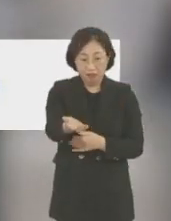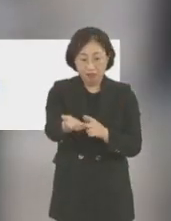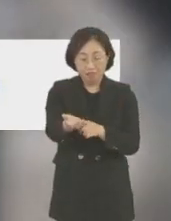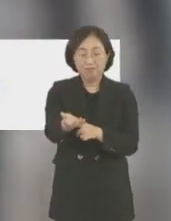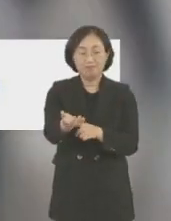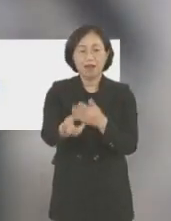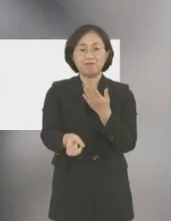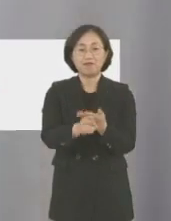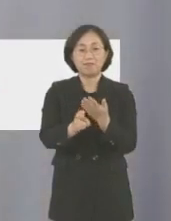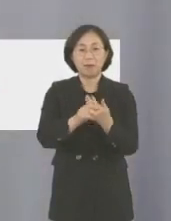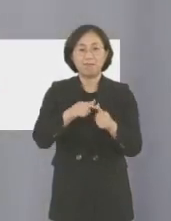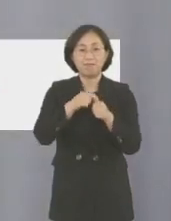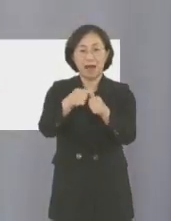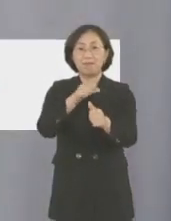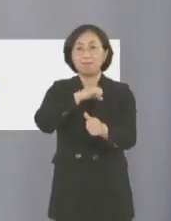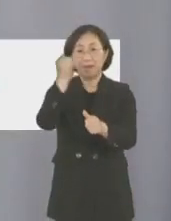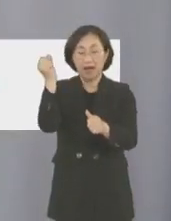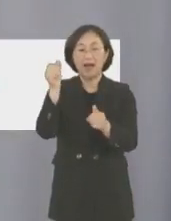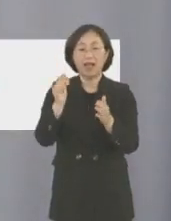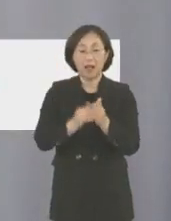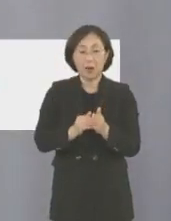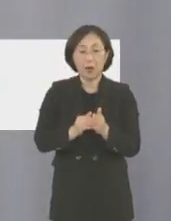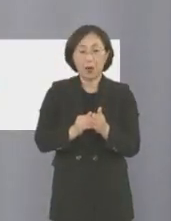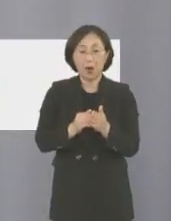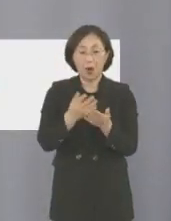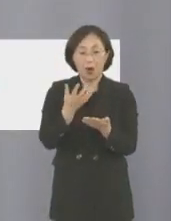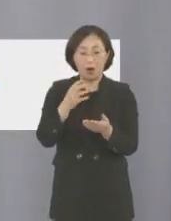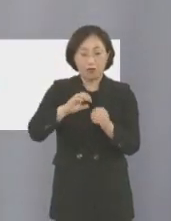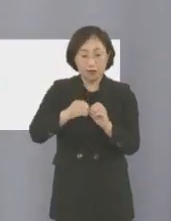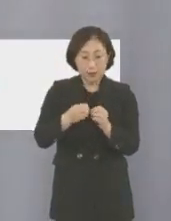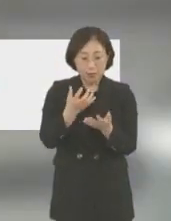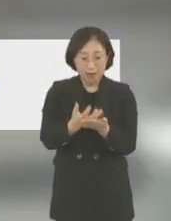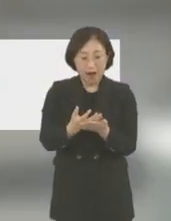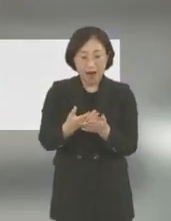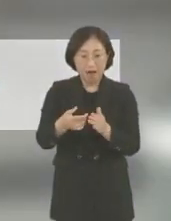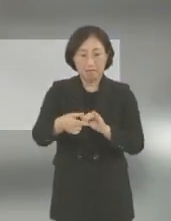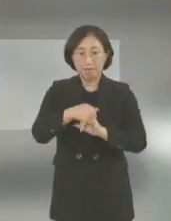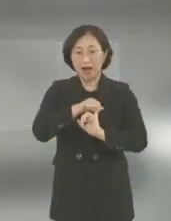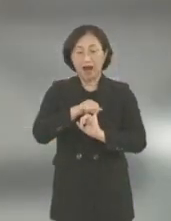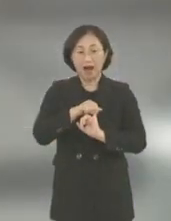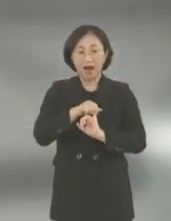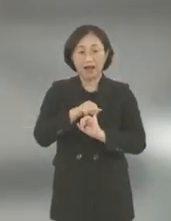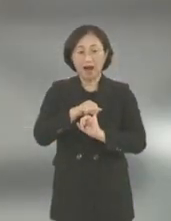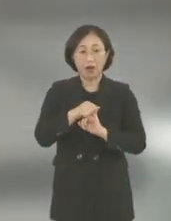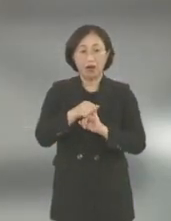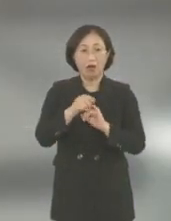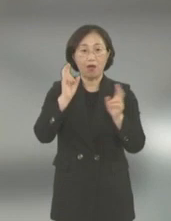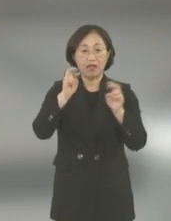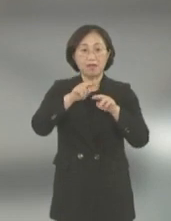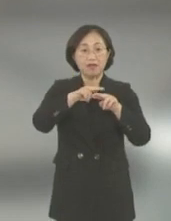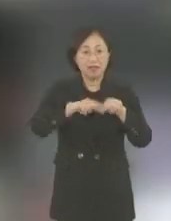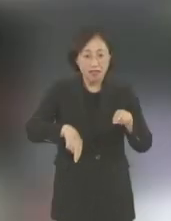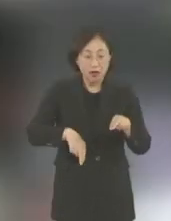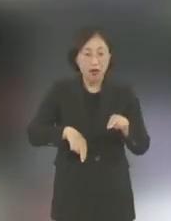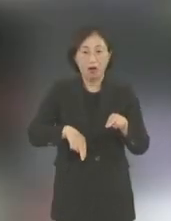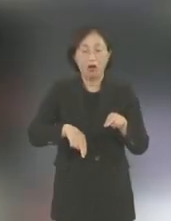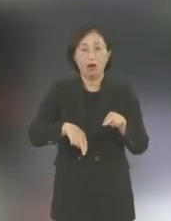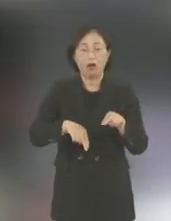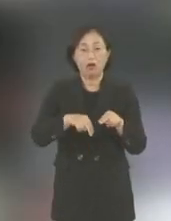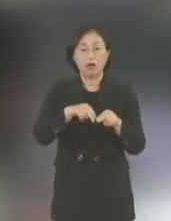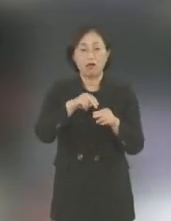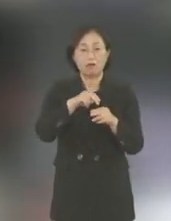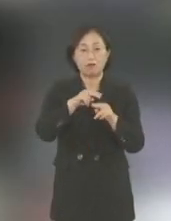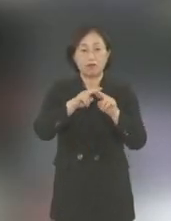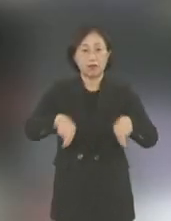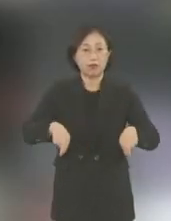취업하거나 진학했고 위조사실이 드러나 취업이 취소된 일부를 제외하면 나머지는 계속 다니고 있습니다 제출된